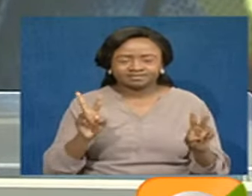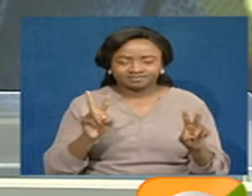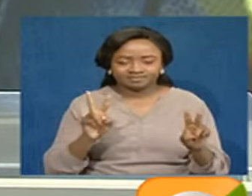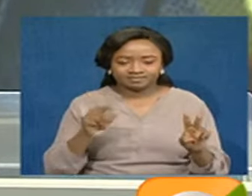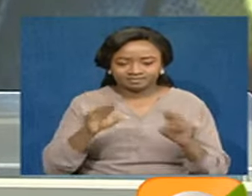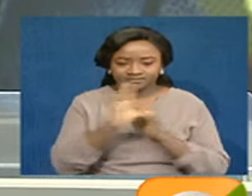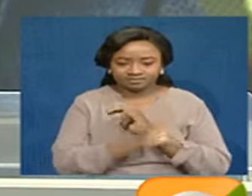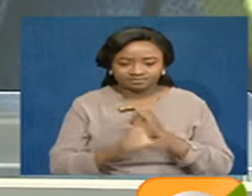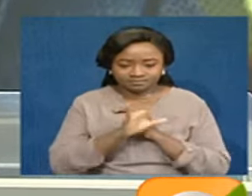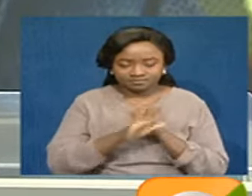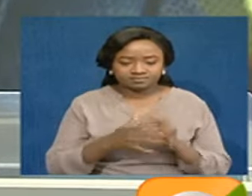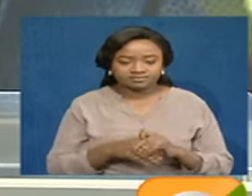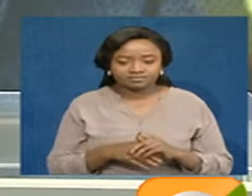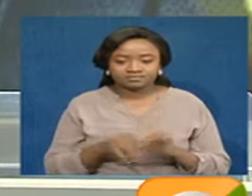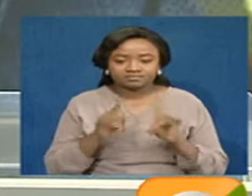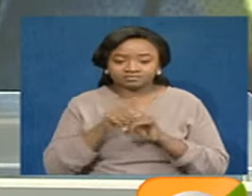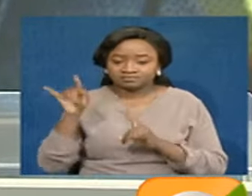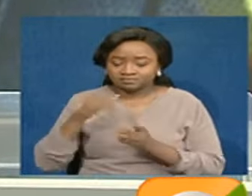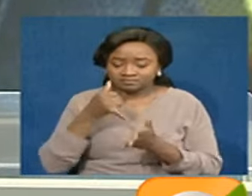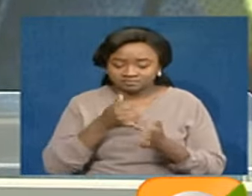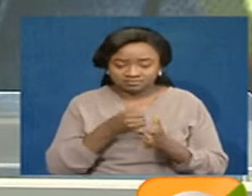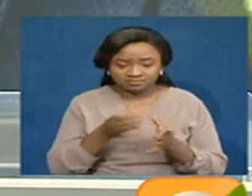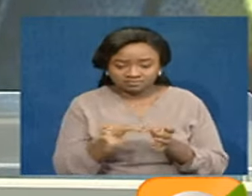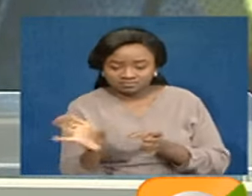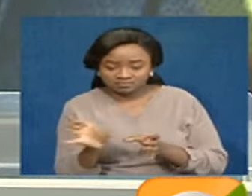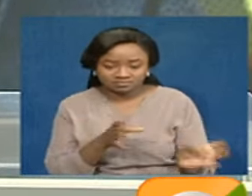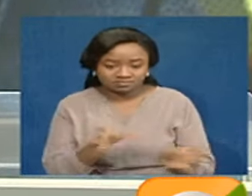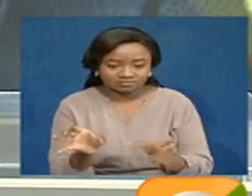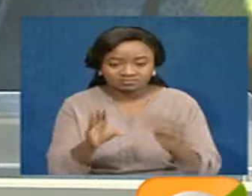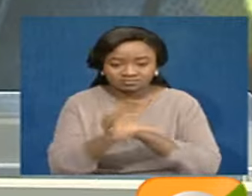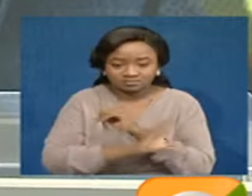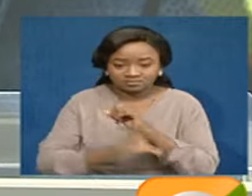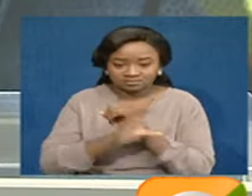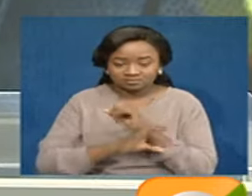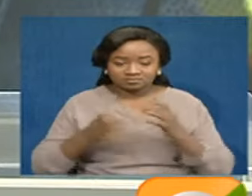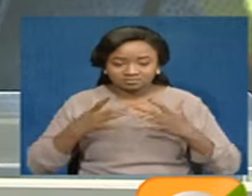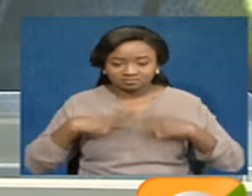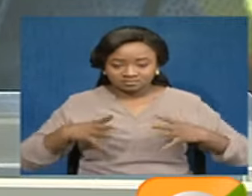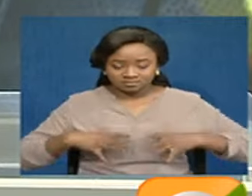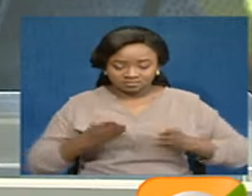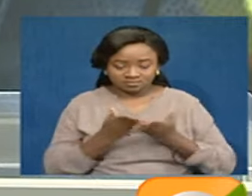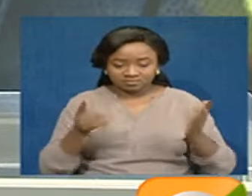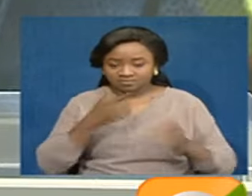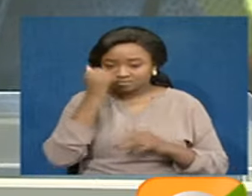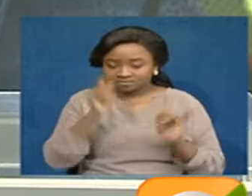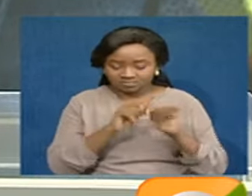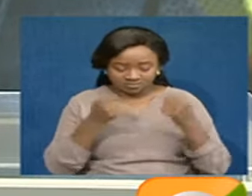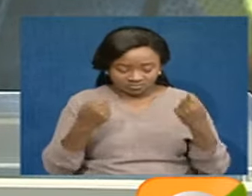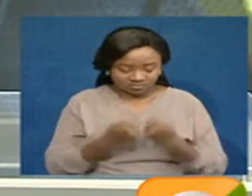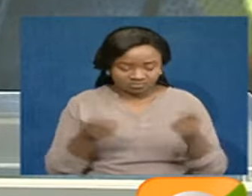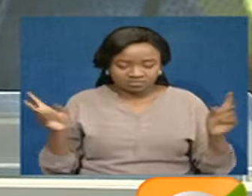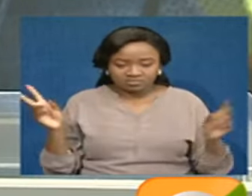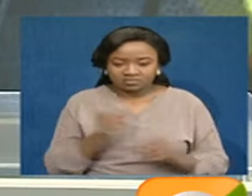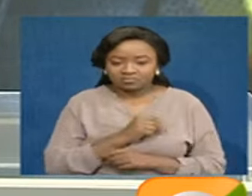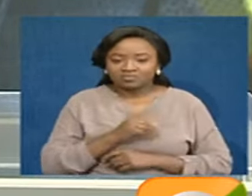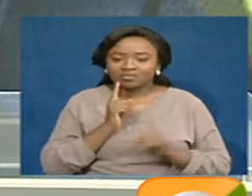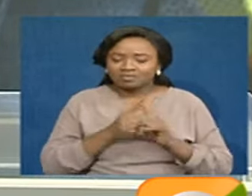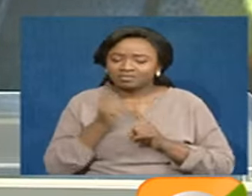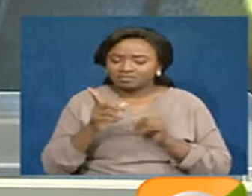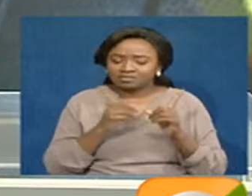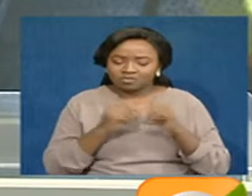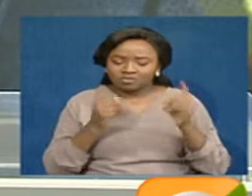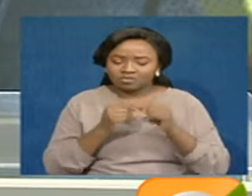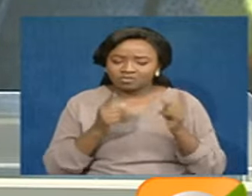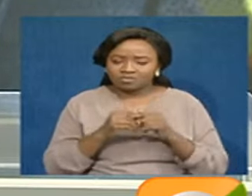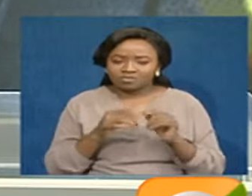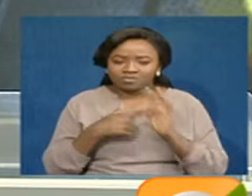kamwe hatahusika kuwagawanya wananchi kwa misingi ya kikabila. Matamshi yake yakionekana kukashifu uongozi wa mtangulizi wake Rigathi